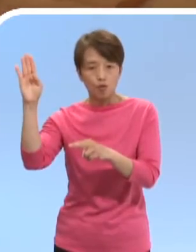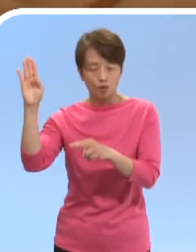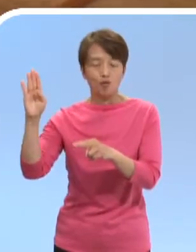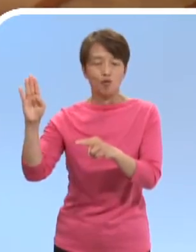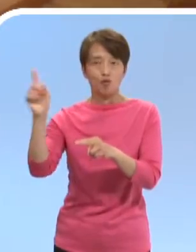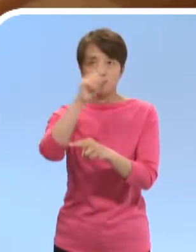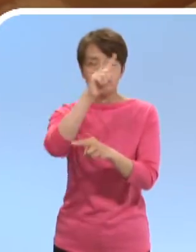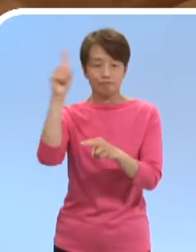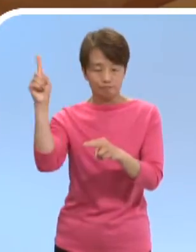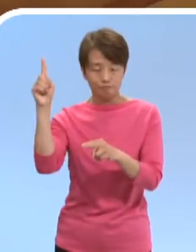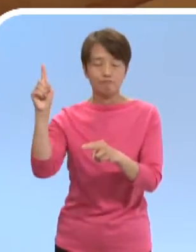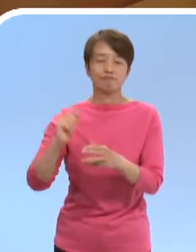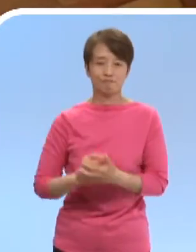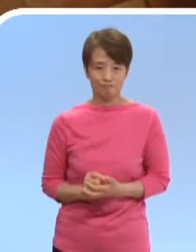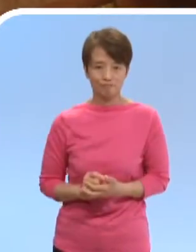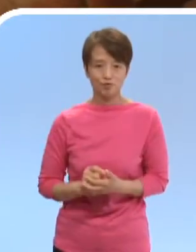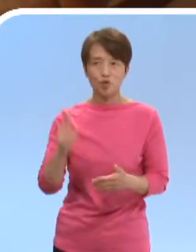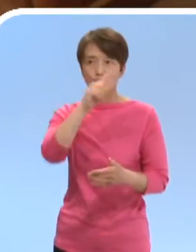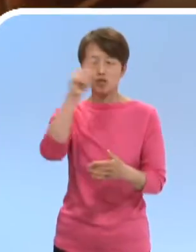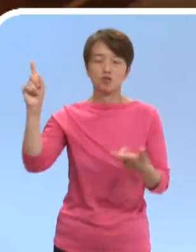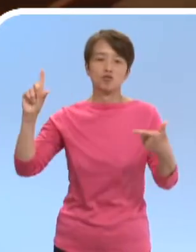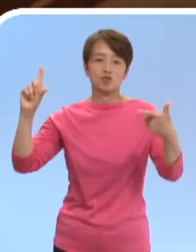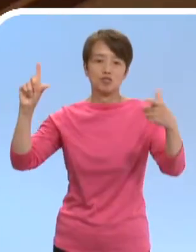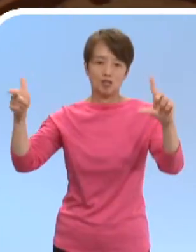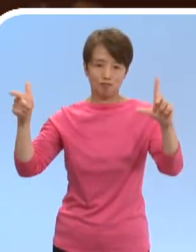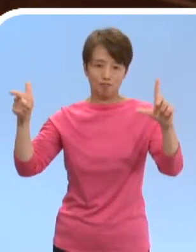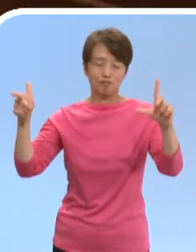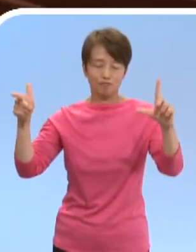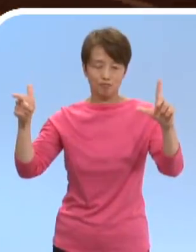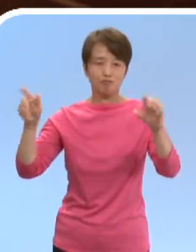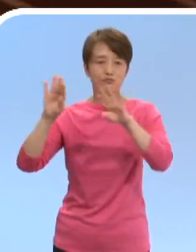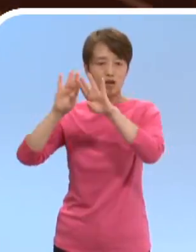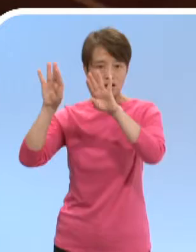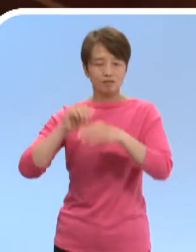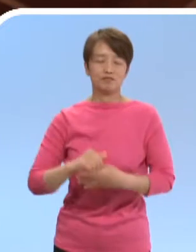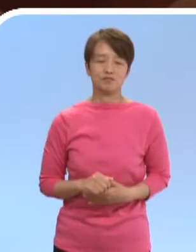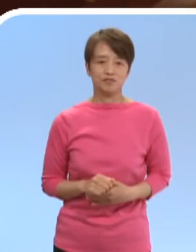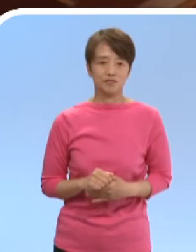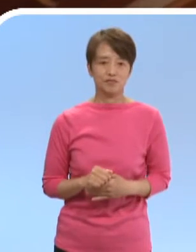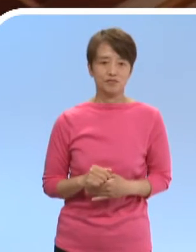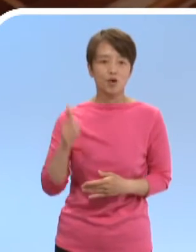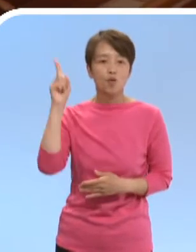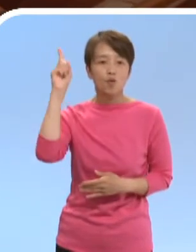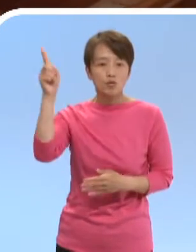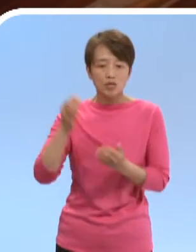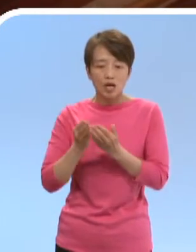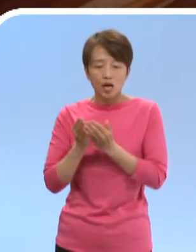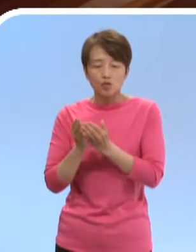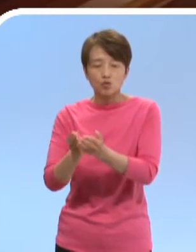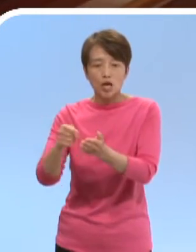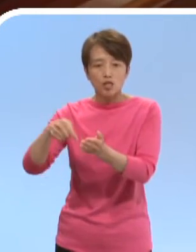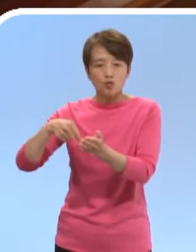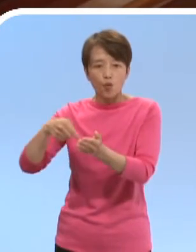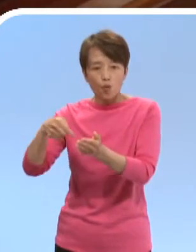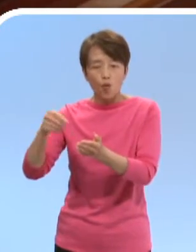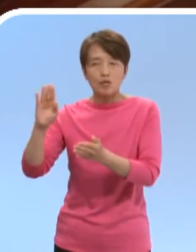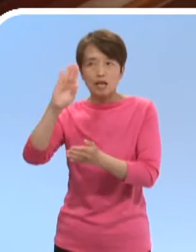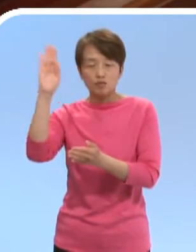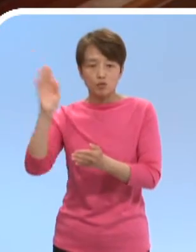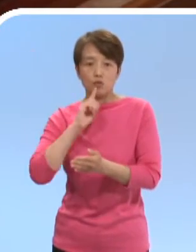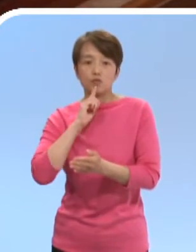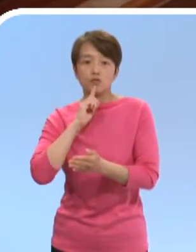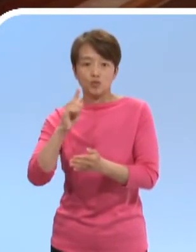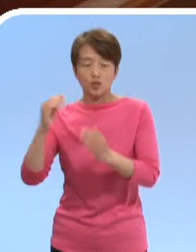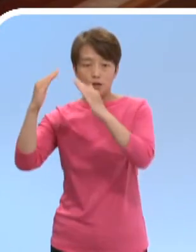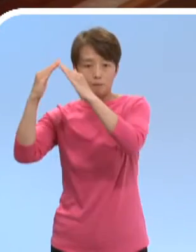しする側のものが座る天井っていうのがそれぞれちょっと分かれていて、こちらはあの船底天井って言われる